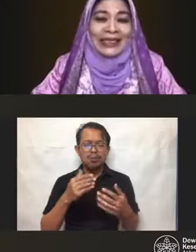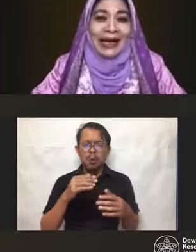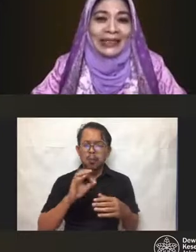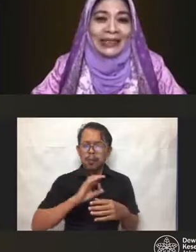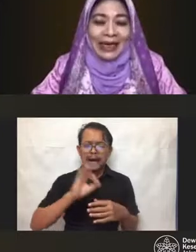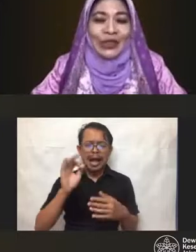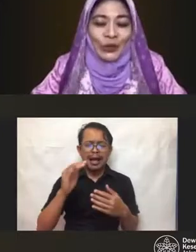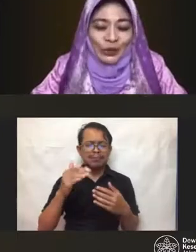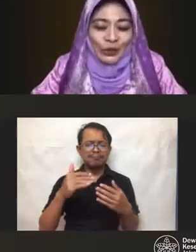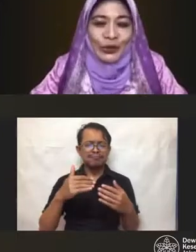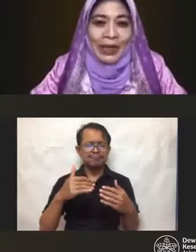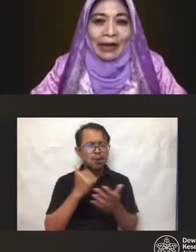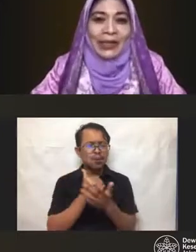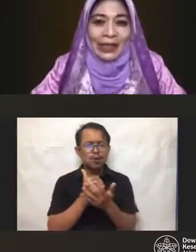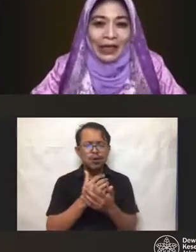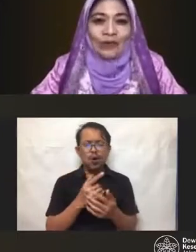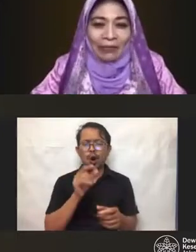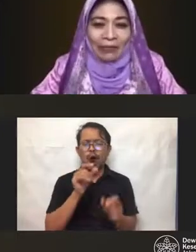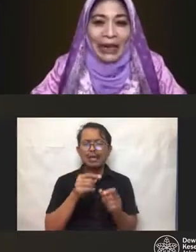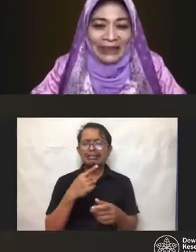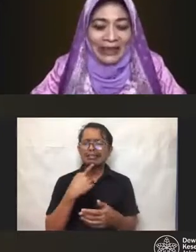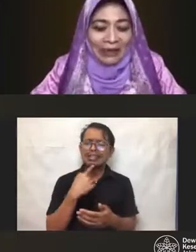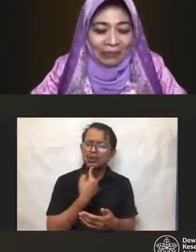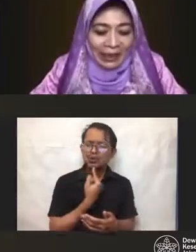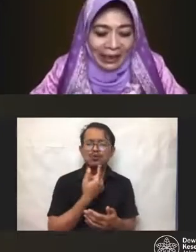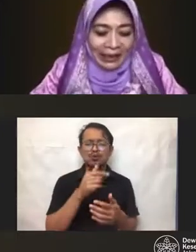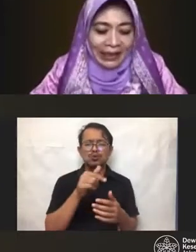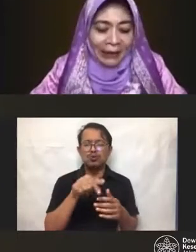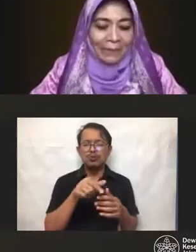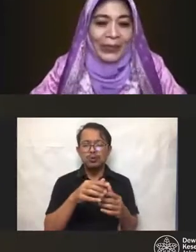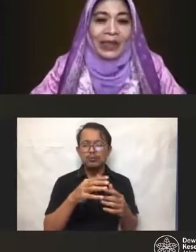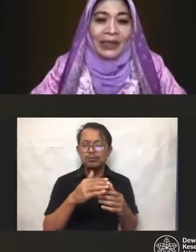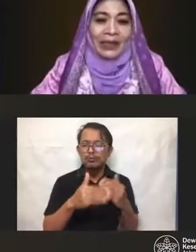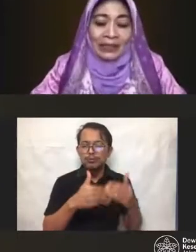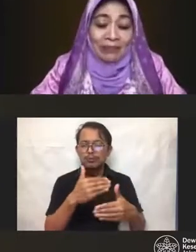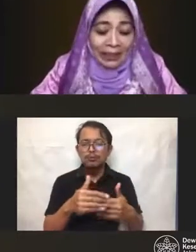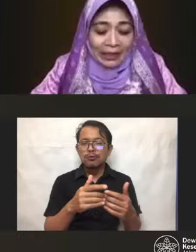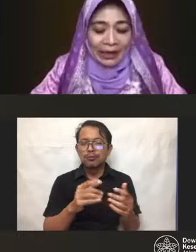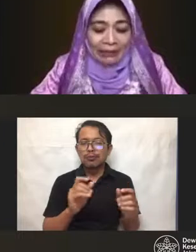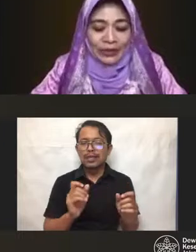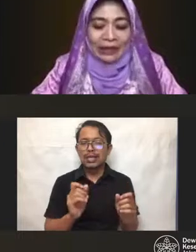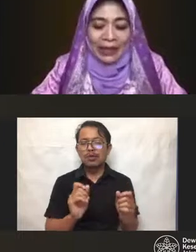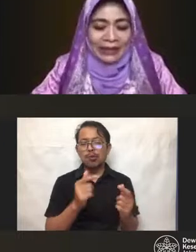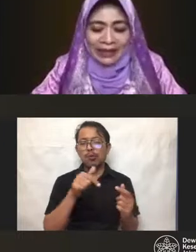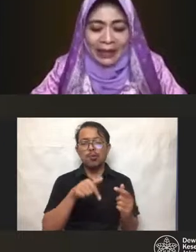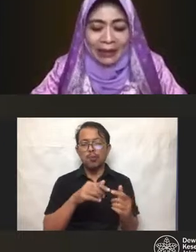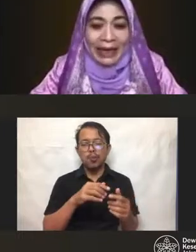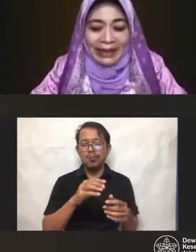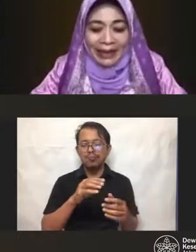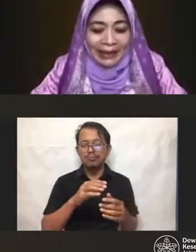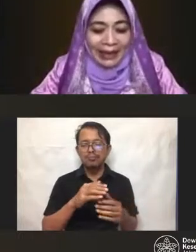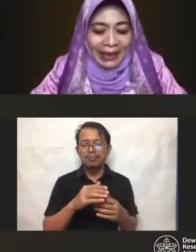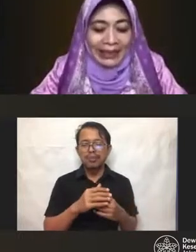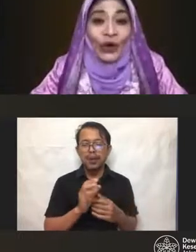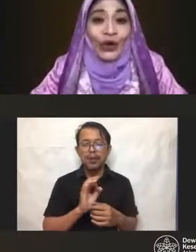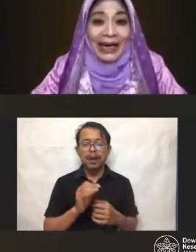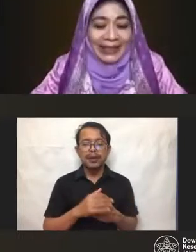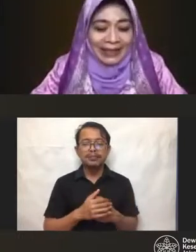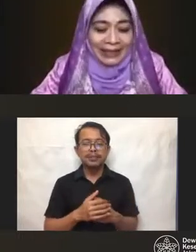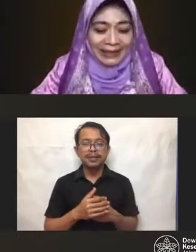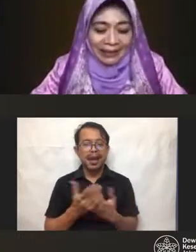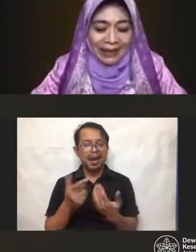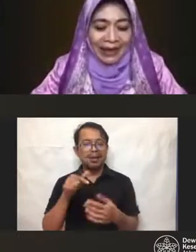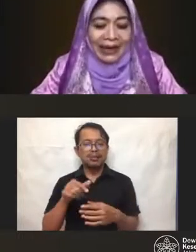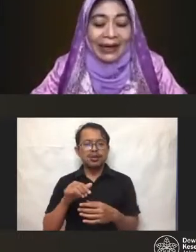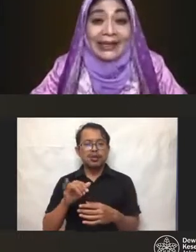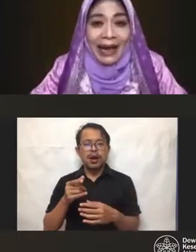ya ditegakkan secara sungguh-sungguh dalam kehidupan berbangsa dan bernegara kita. Sebagai seorang muslimah, saya tidak merasakan adanya